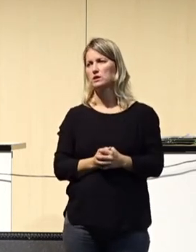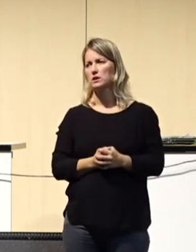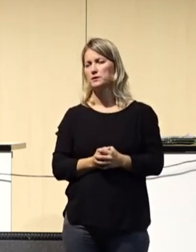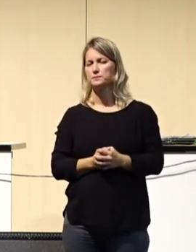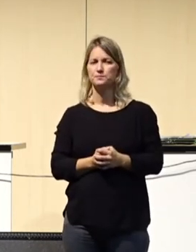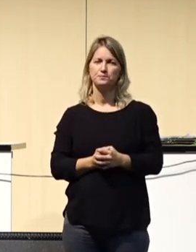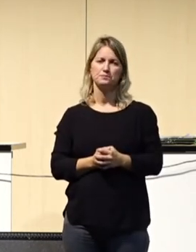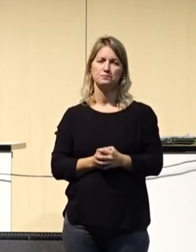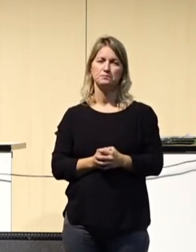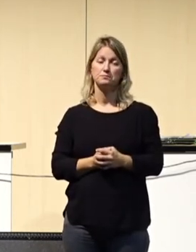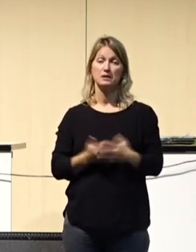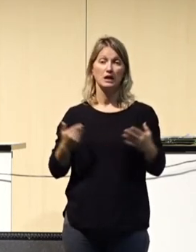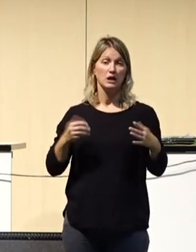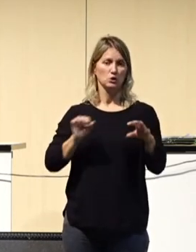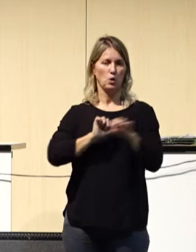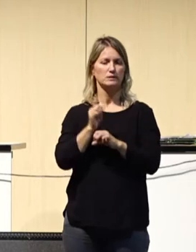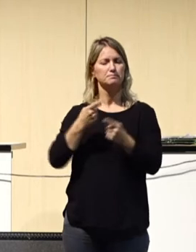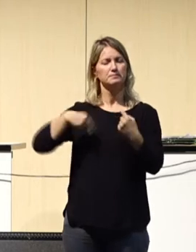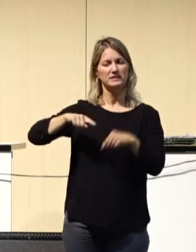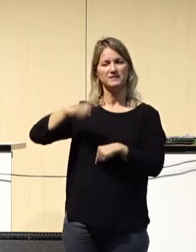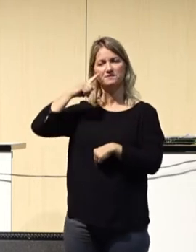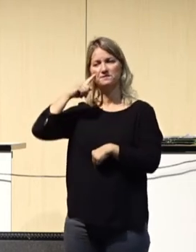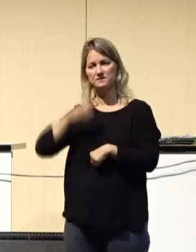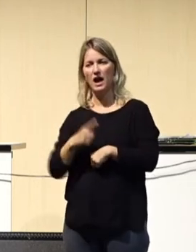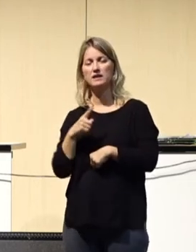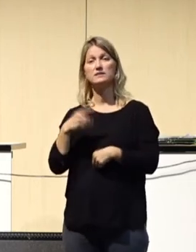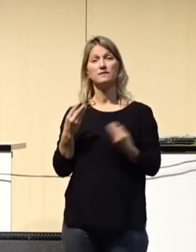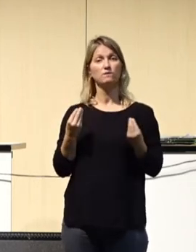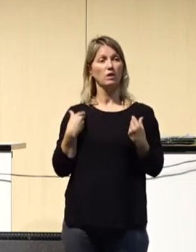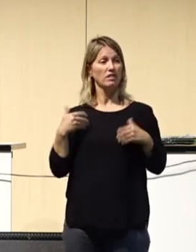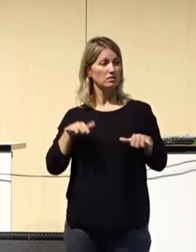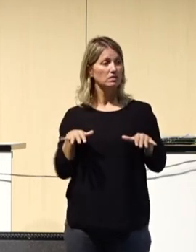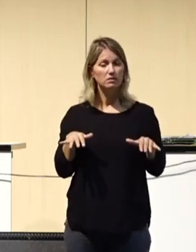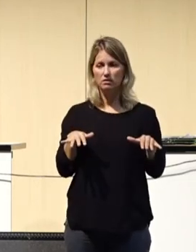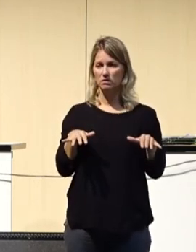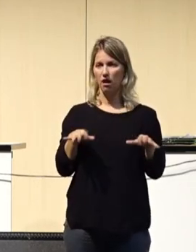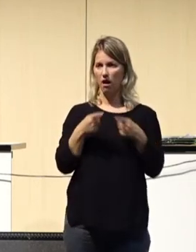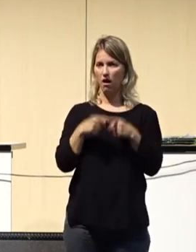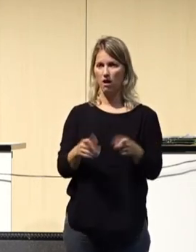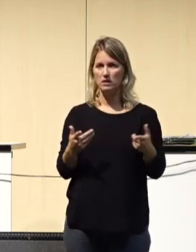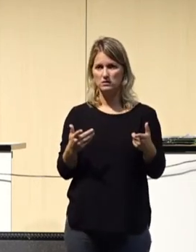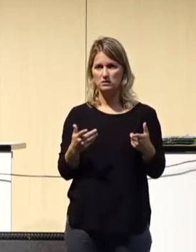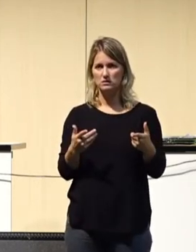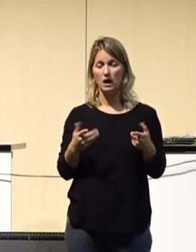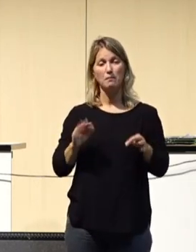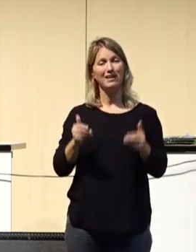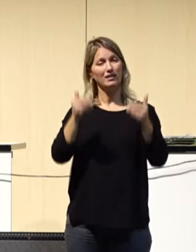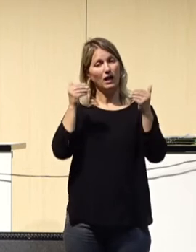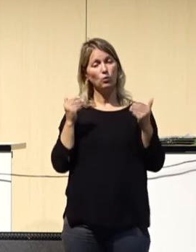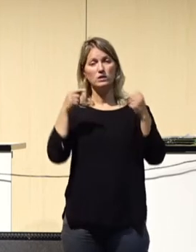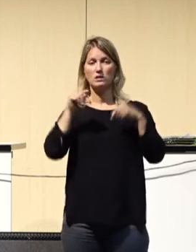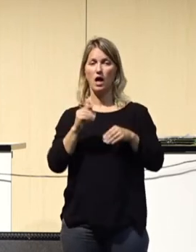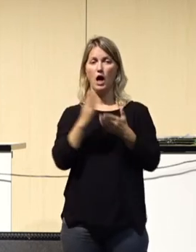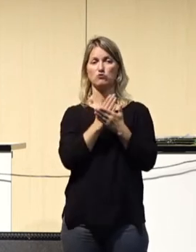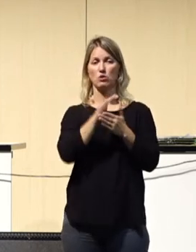Gleichwohl ist es natürlich so, dass wir wissen, gefühlt ist das immer anders. Vor dem Hintergrund wurde die Entscheidung getroffen, einen Teil der